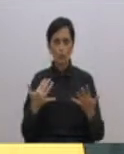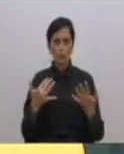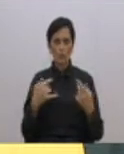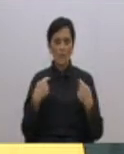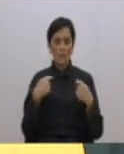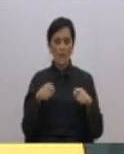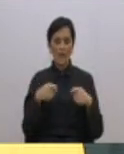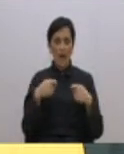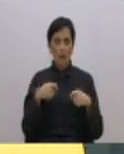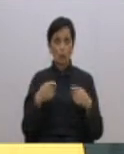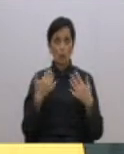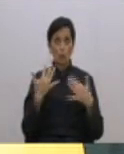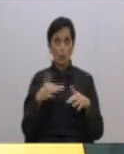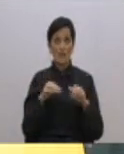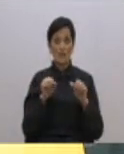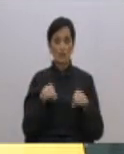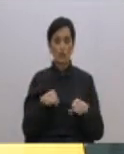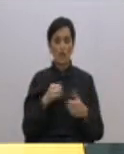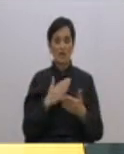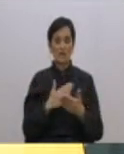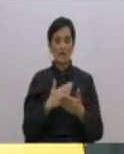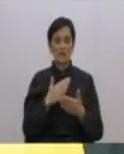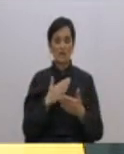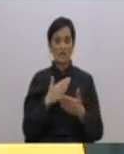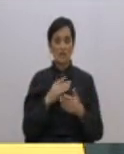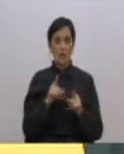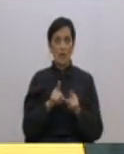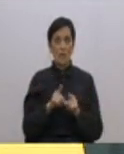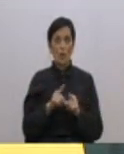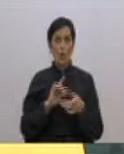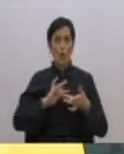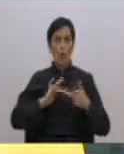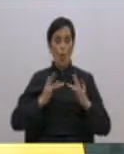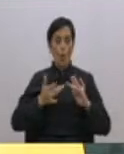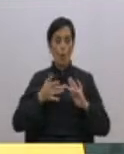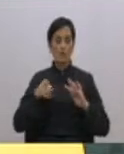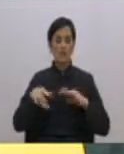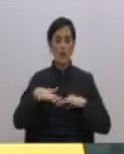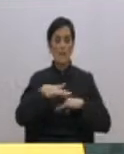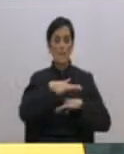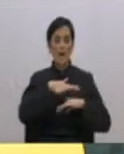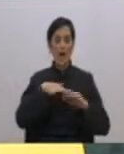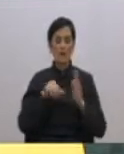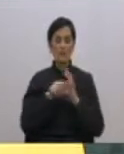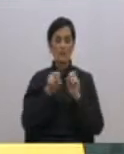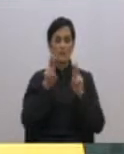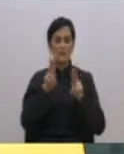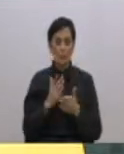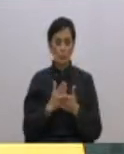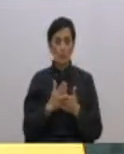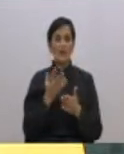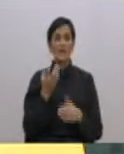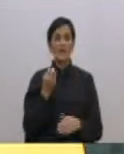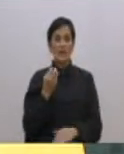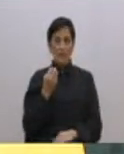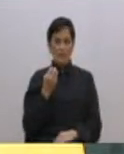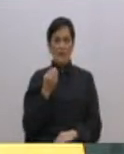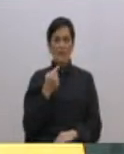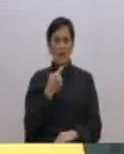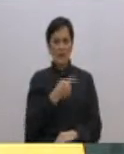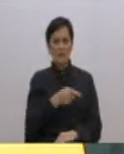caridua, te sucoiește să zlebeliari, maciuris, online platforme bis, smeșuiobit, specialuri, web-uri, iaris, momza de bulia. Aris,